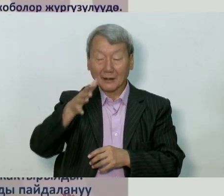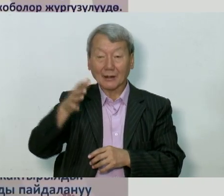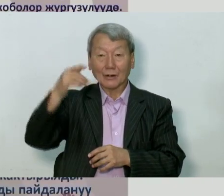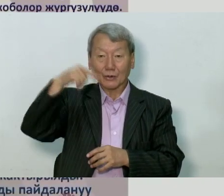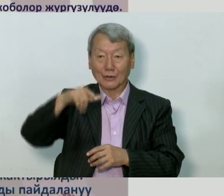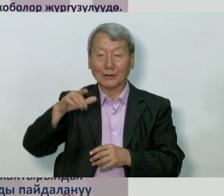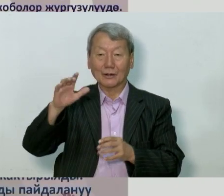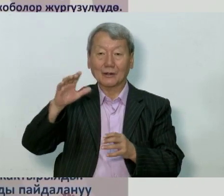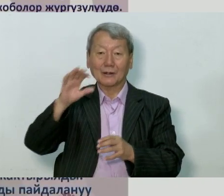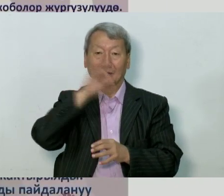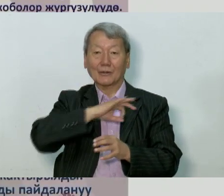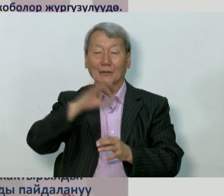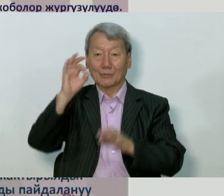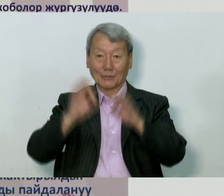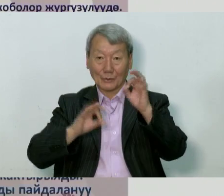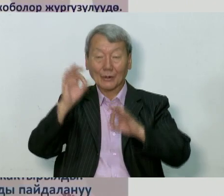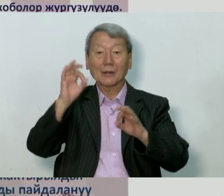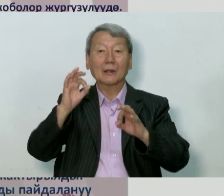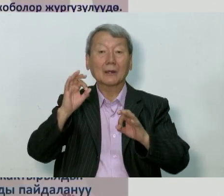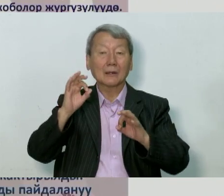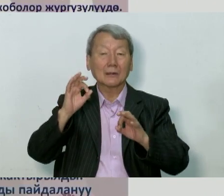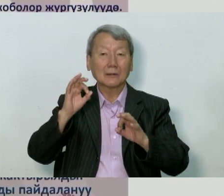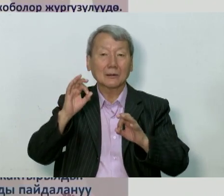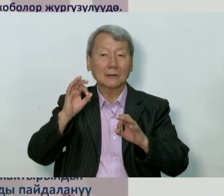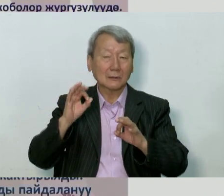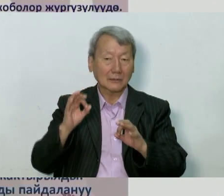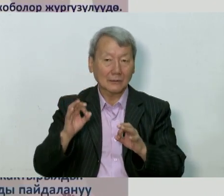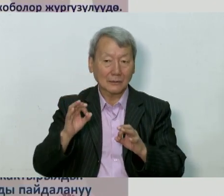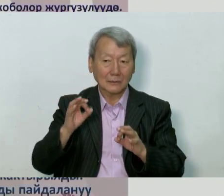жеңилдетилген мөөнөт, эми пайыздык чени